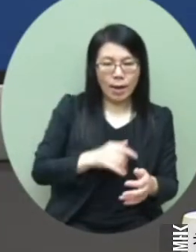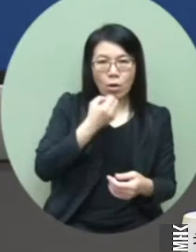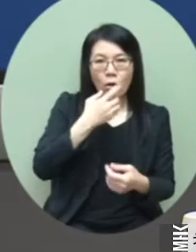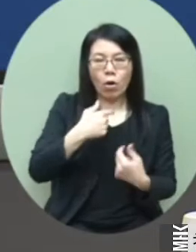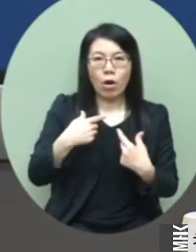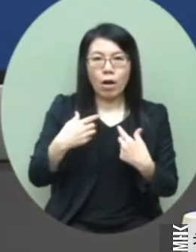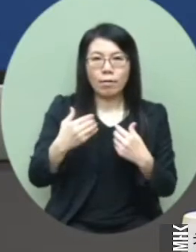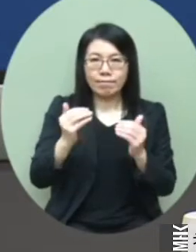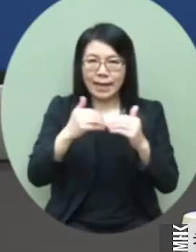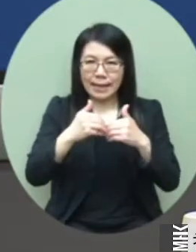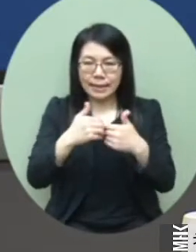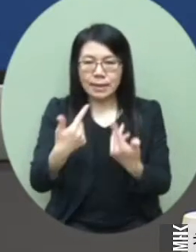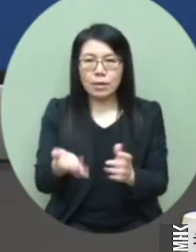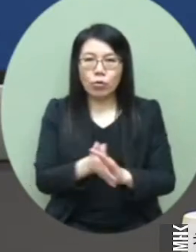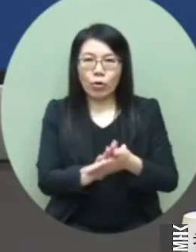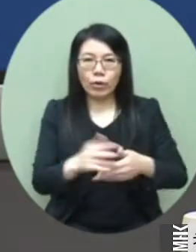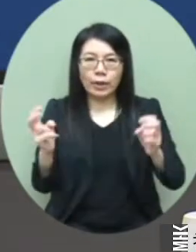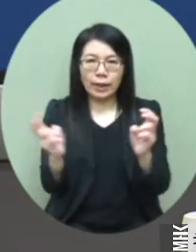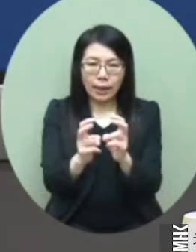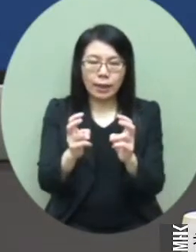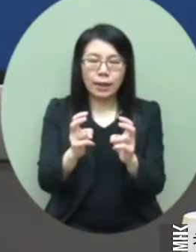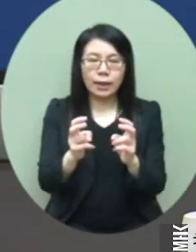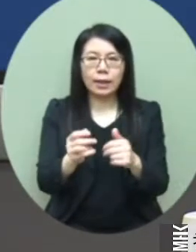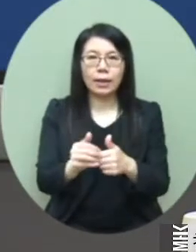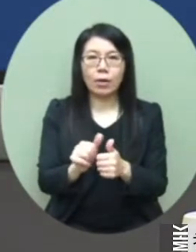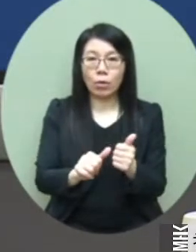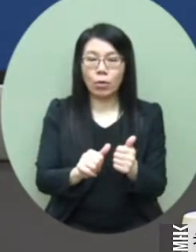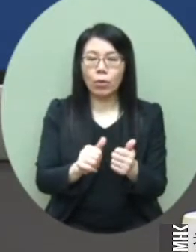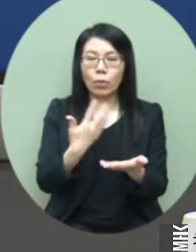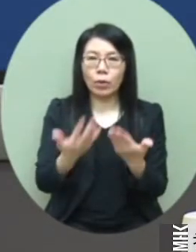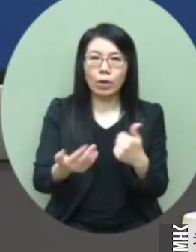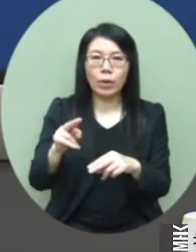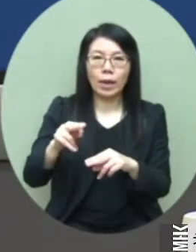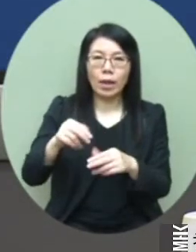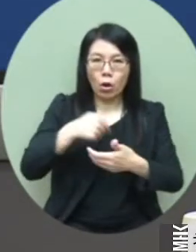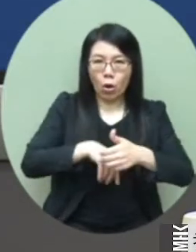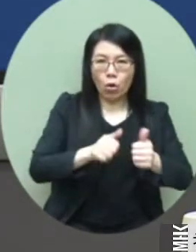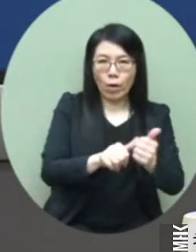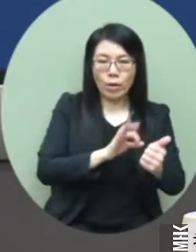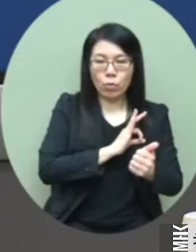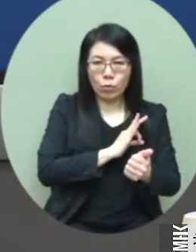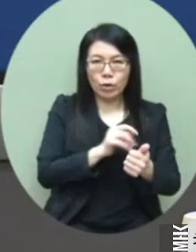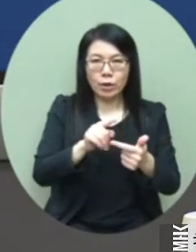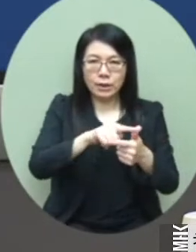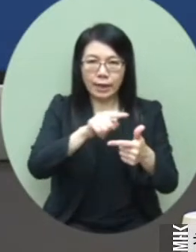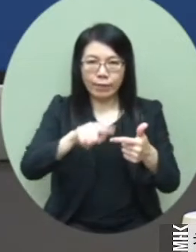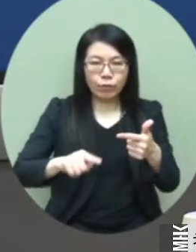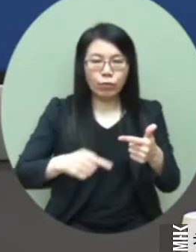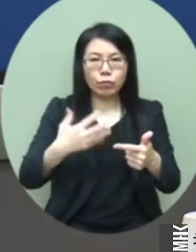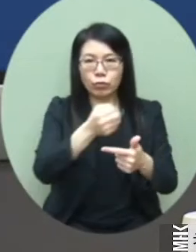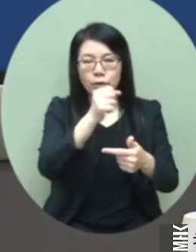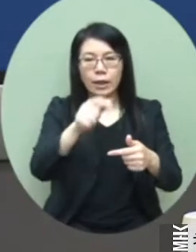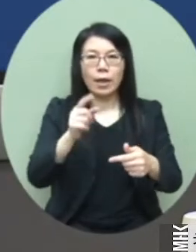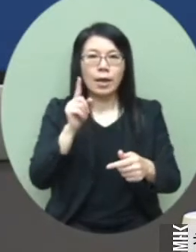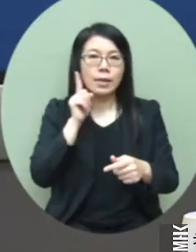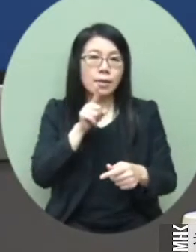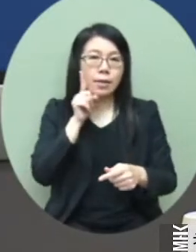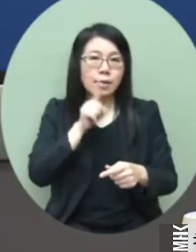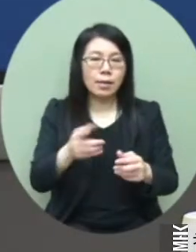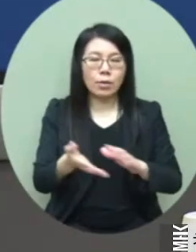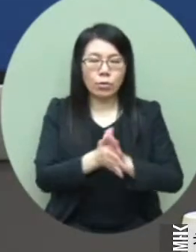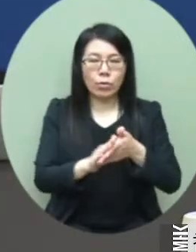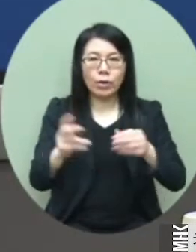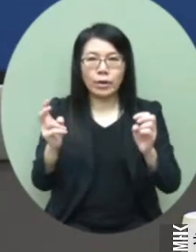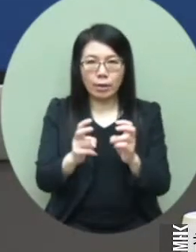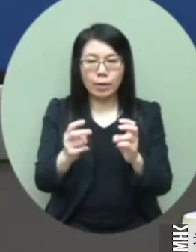領事嘅初次嘅會面啦。以至到同內會嘅主席、副主席嘅每週嘅會面咧，都